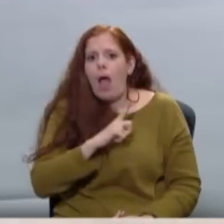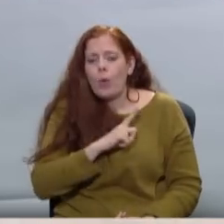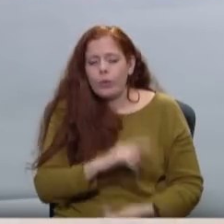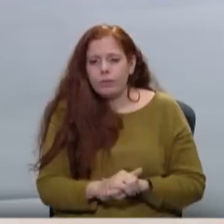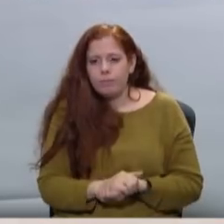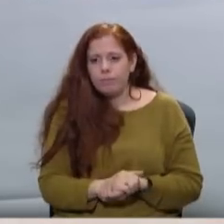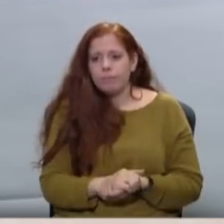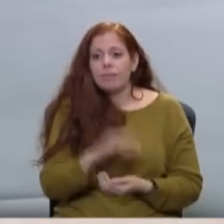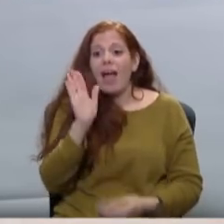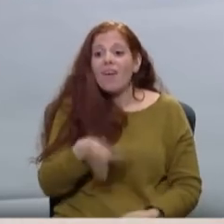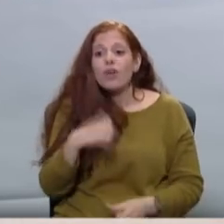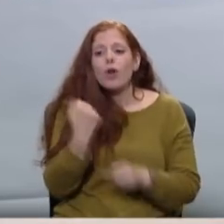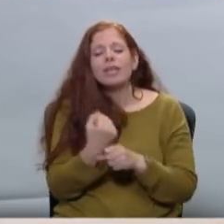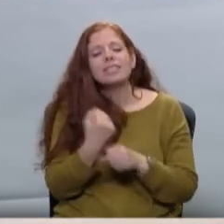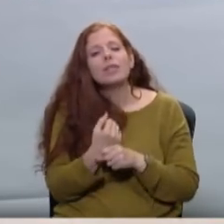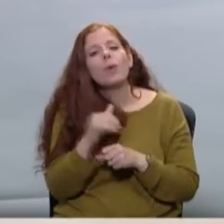אפילו עשינו איזושהי